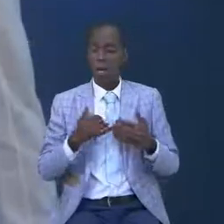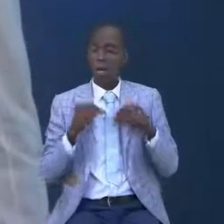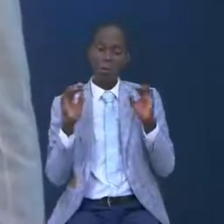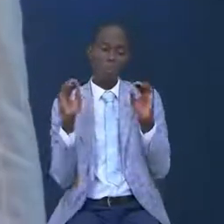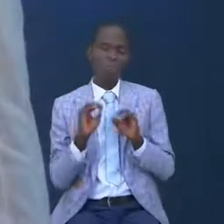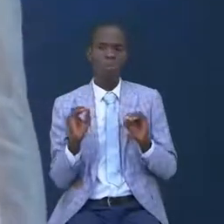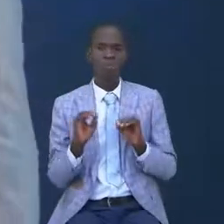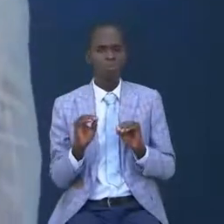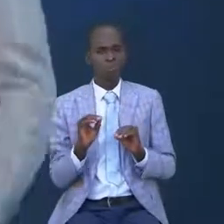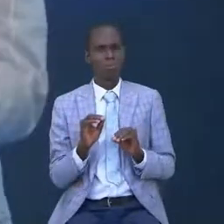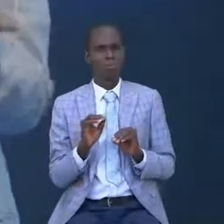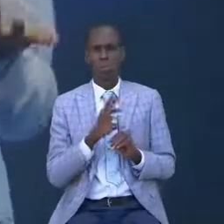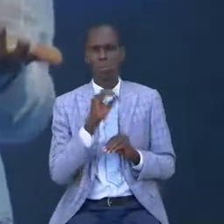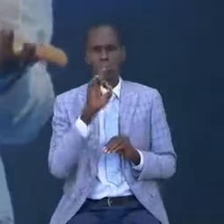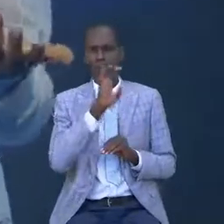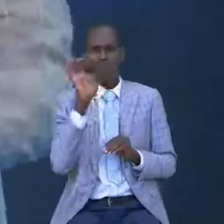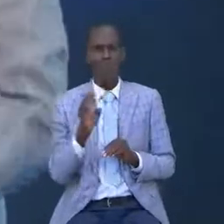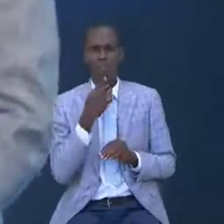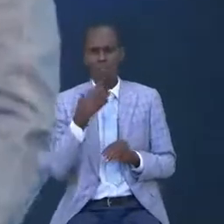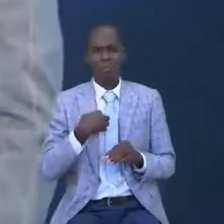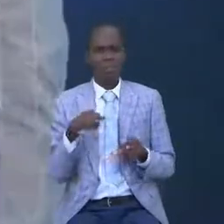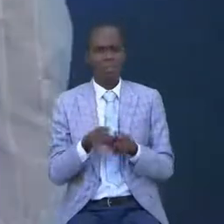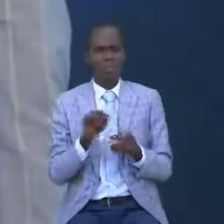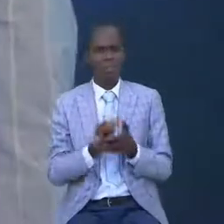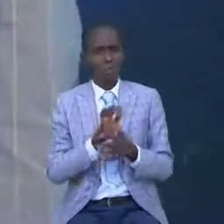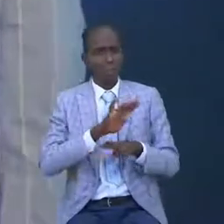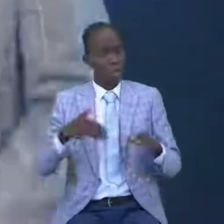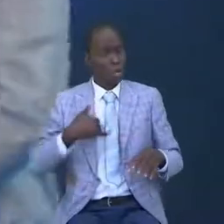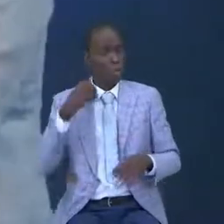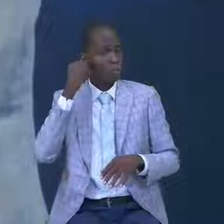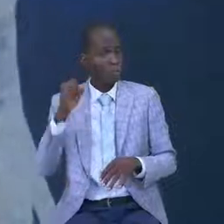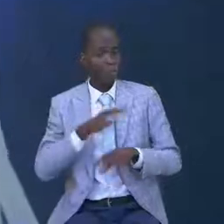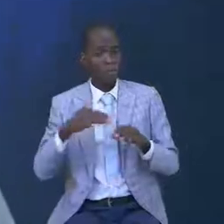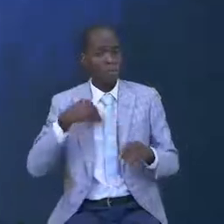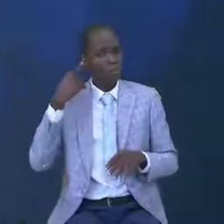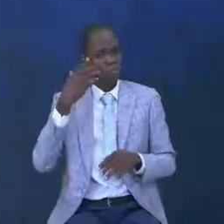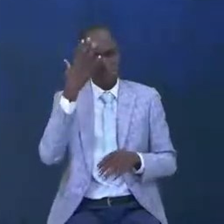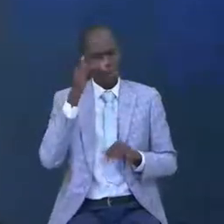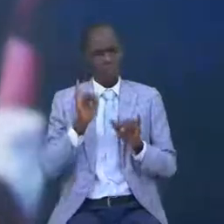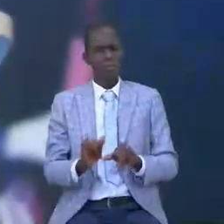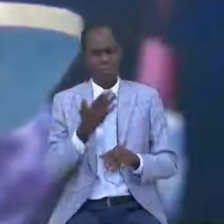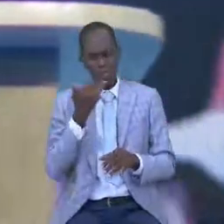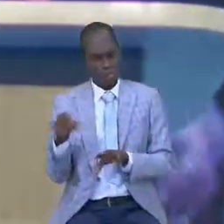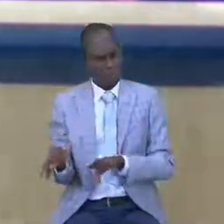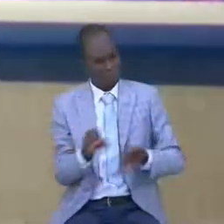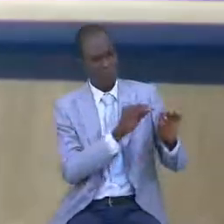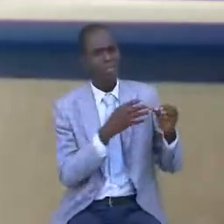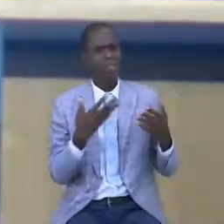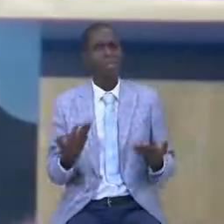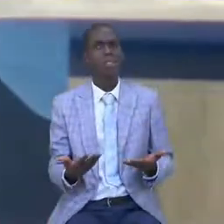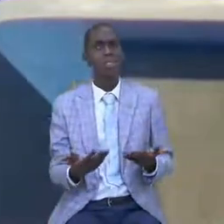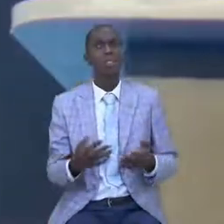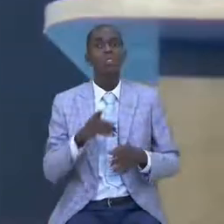dit, je n'ai ni argent ni or. Jamais personne lui a parlé de cette manière. Si la personne n'a